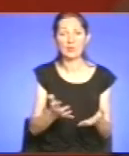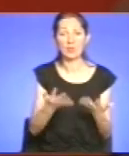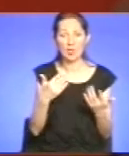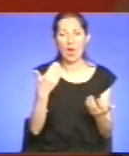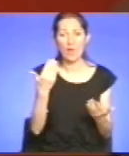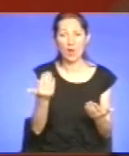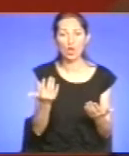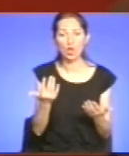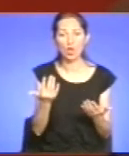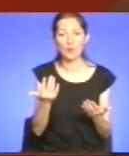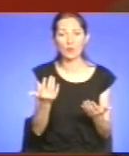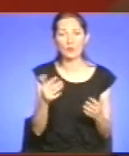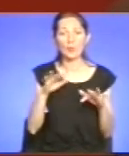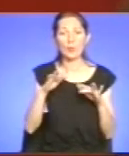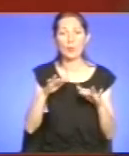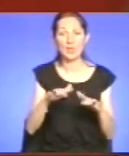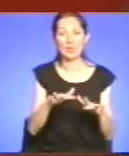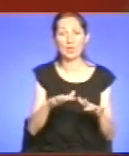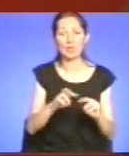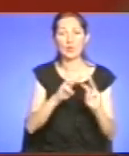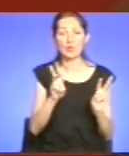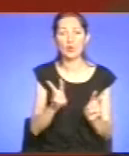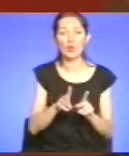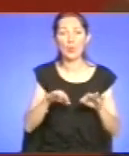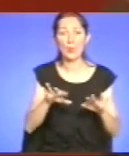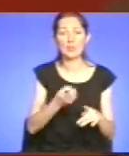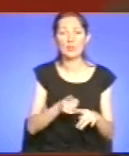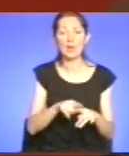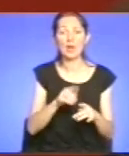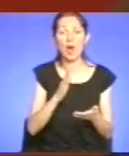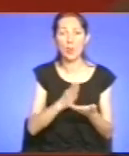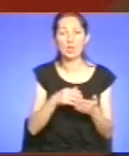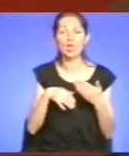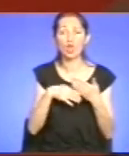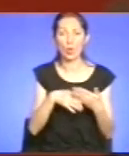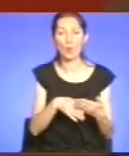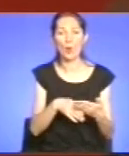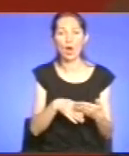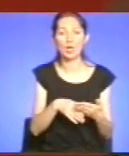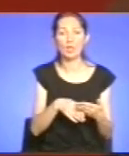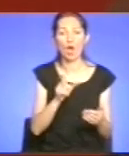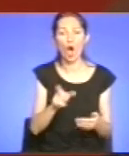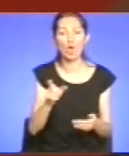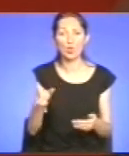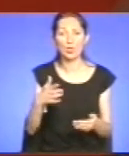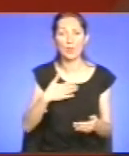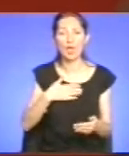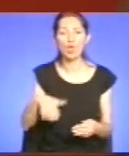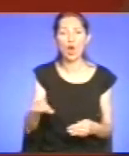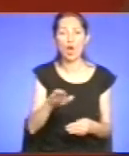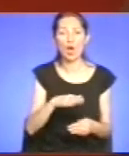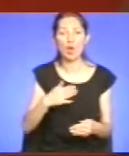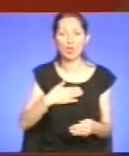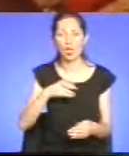вашої місії, святої місії, яка покликана допомагати людям нашого краю,